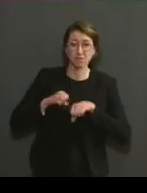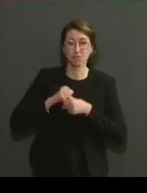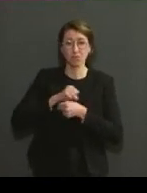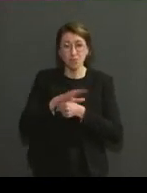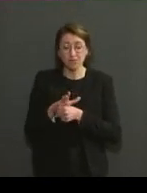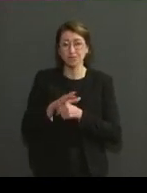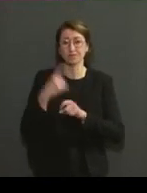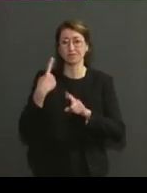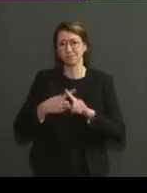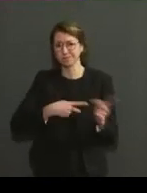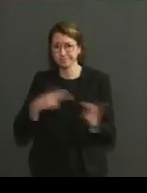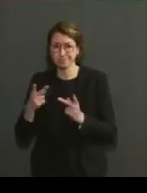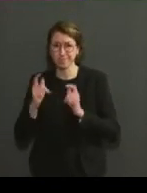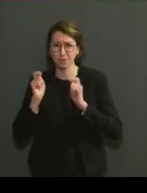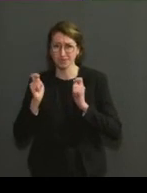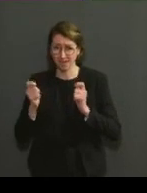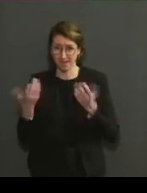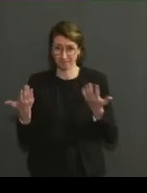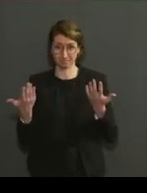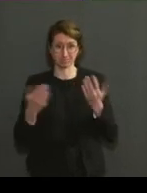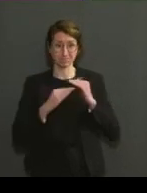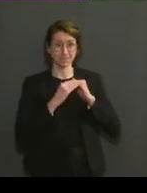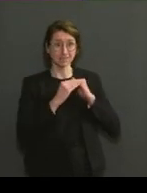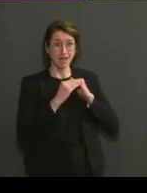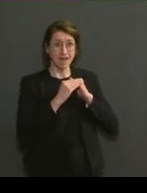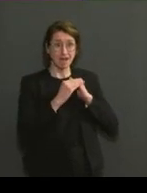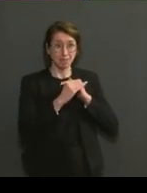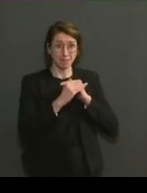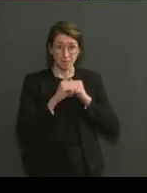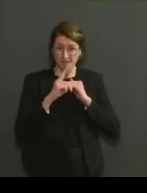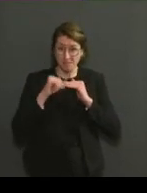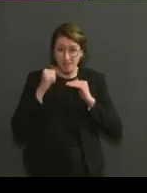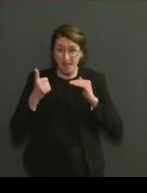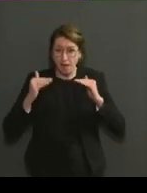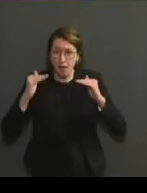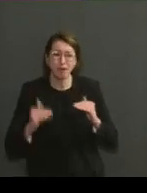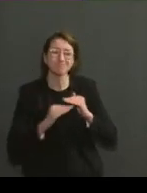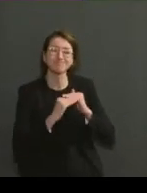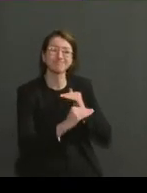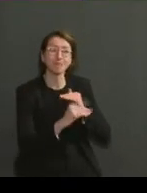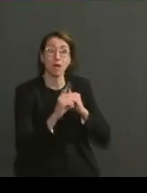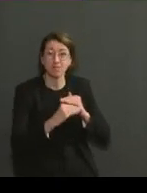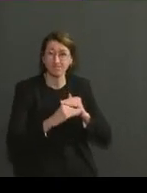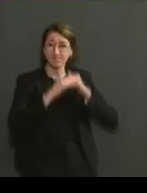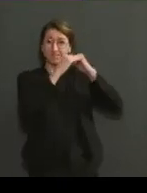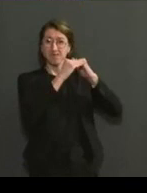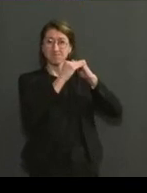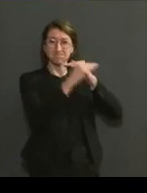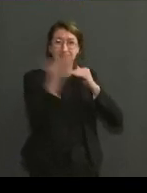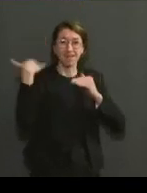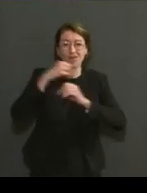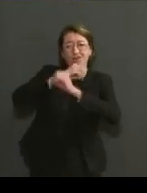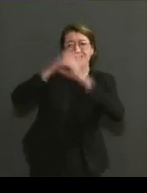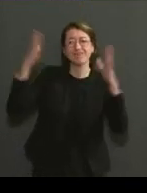bloquées à un niveau qui est 2 à 3 fois plus élevé que les seuils de 800 infections et 75 hospitalisations par